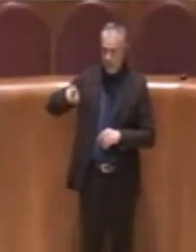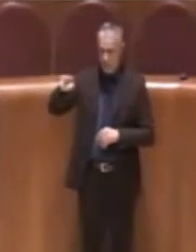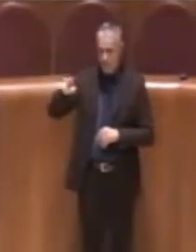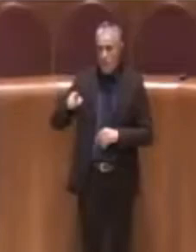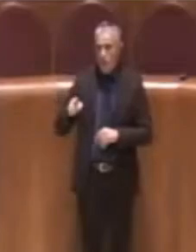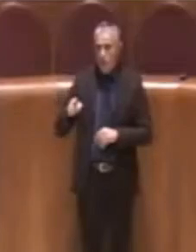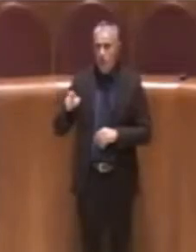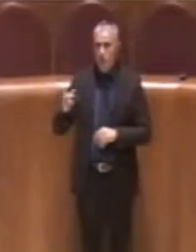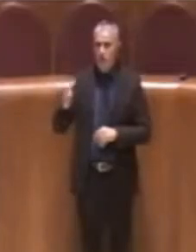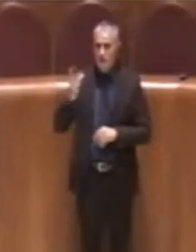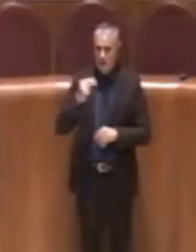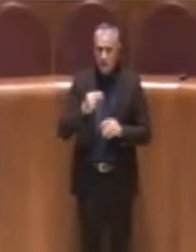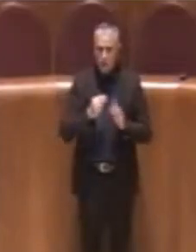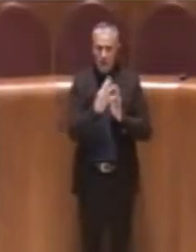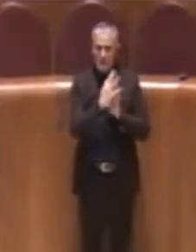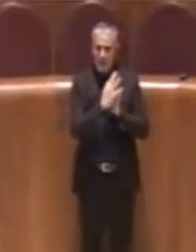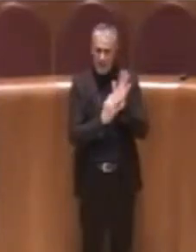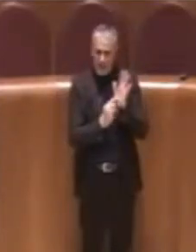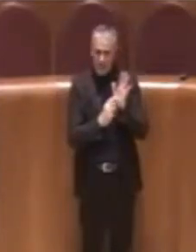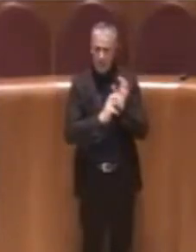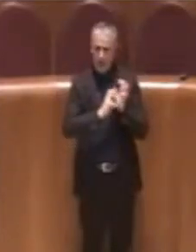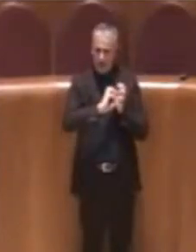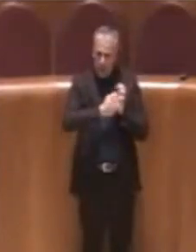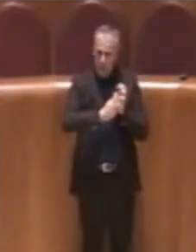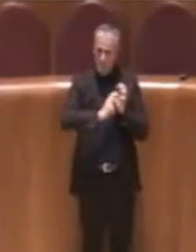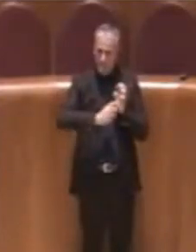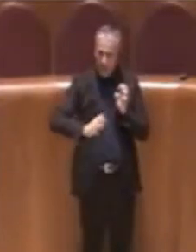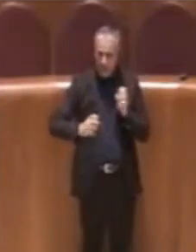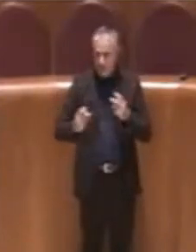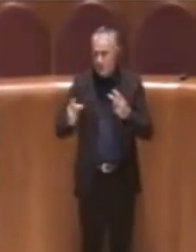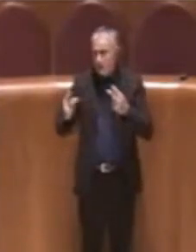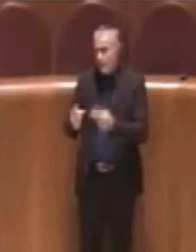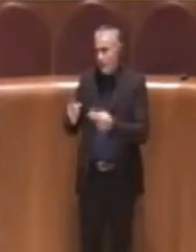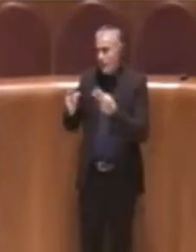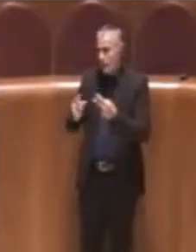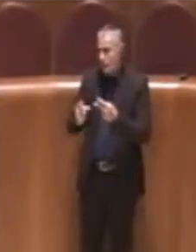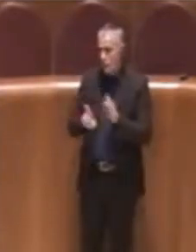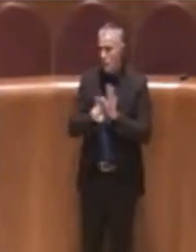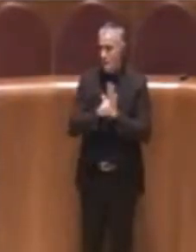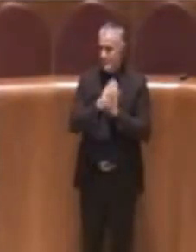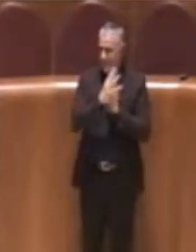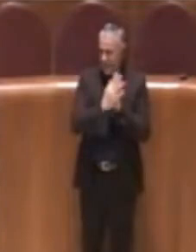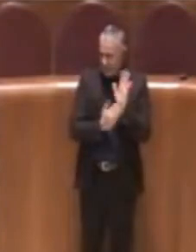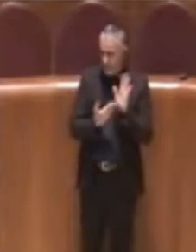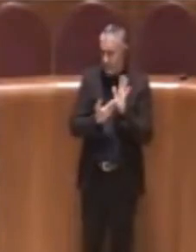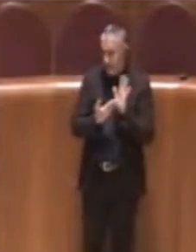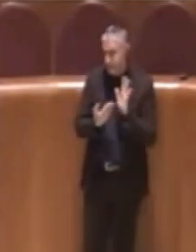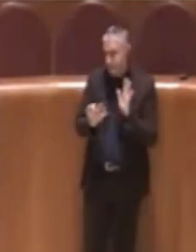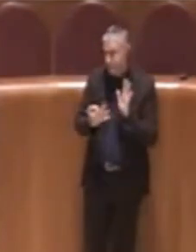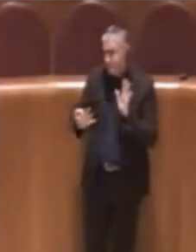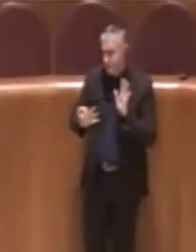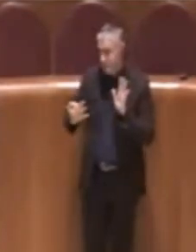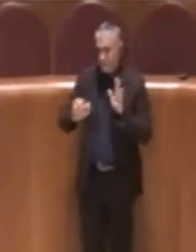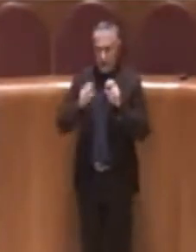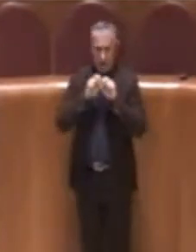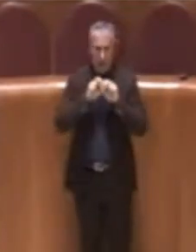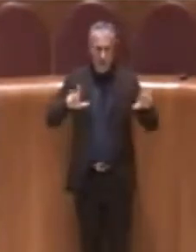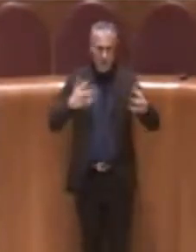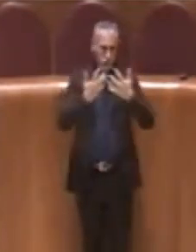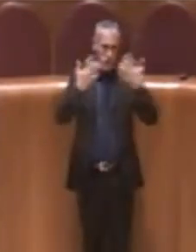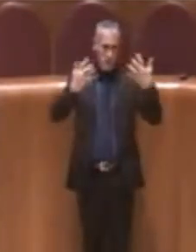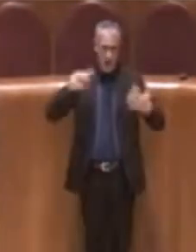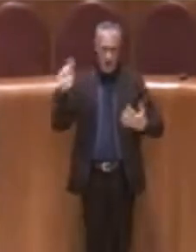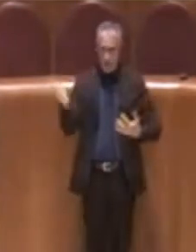è complessa. Sì, è vero, la delibera è molto complessa e la delibera, adesso lo voglio chiarire a tutti, è